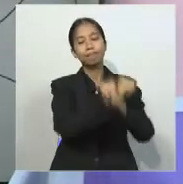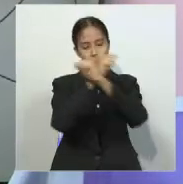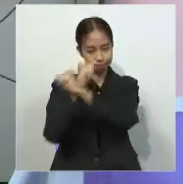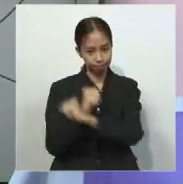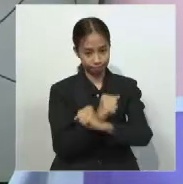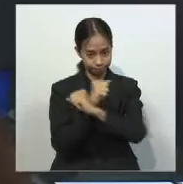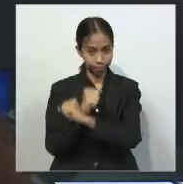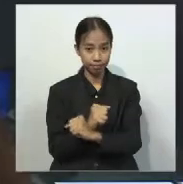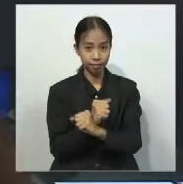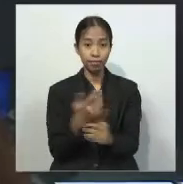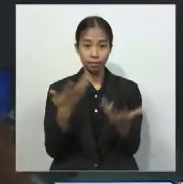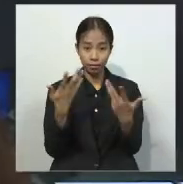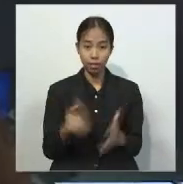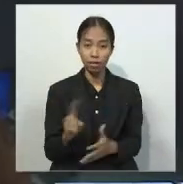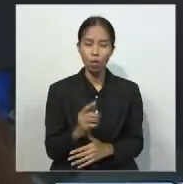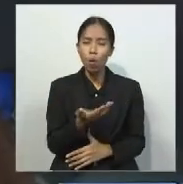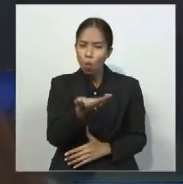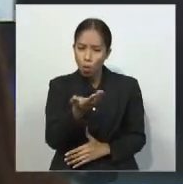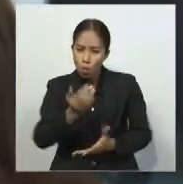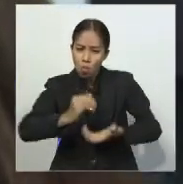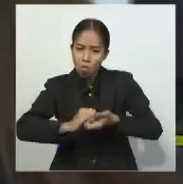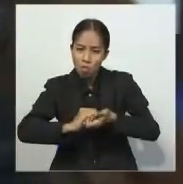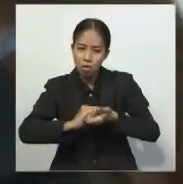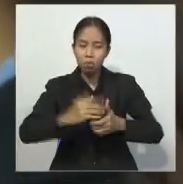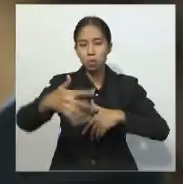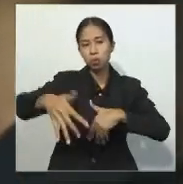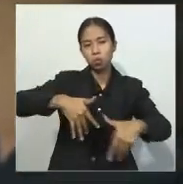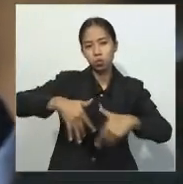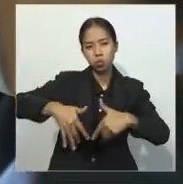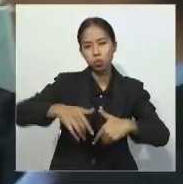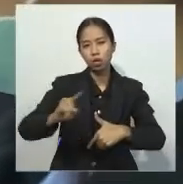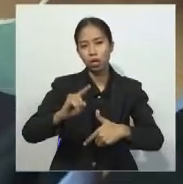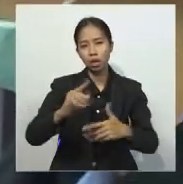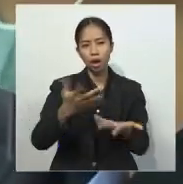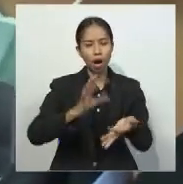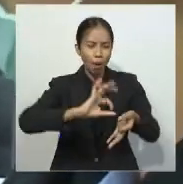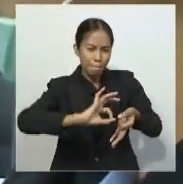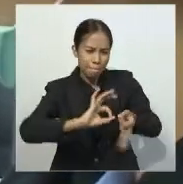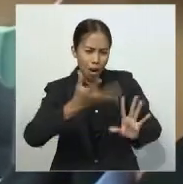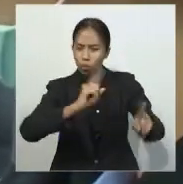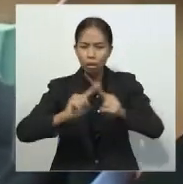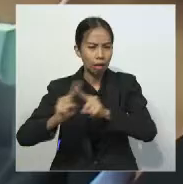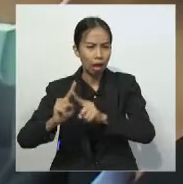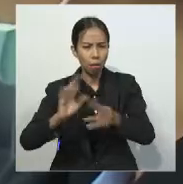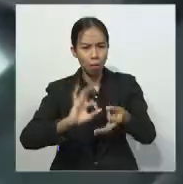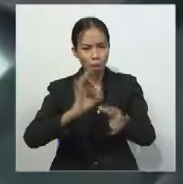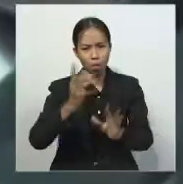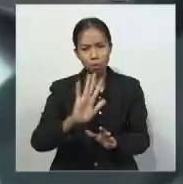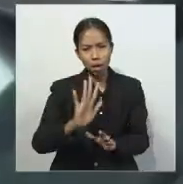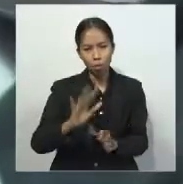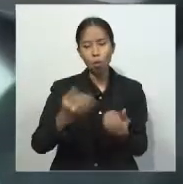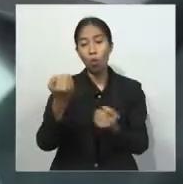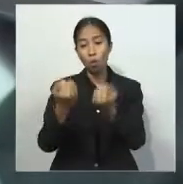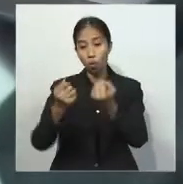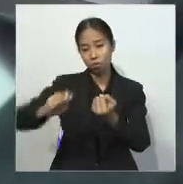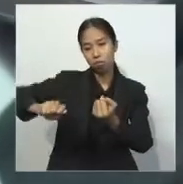าได้ด้วยนะคะและอีกอย่างนึงก็คือต้องขอความร่วมมือพี่น้องประชาชนนะคะตอนนี้ให้ลดการเผางดการเผาไม่สตาร์ทรถยนต์ทิ้